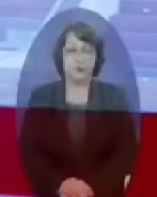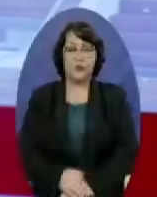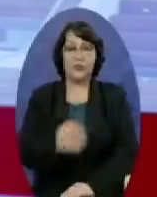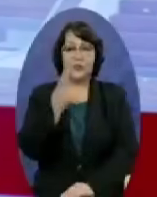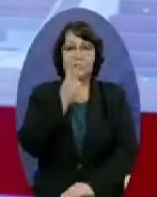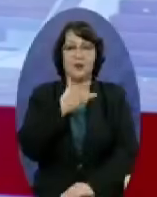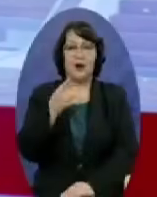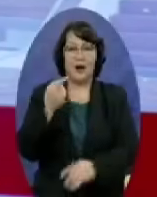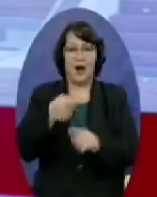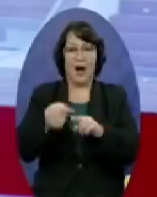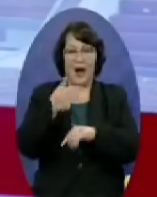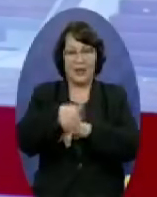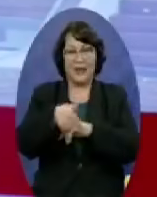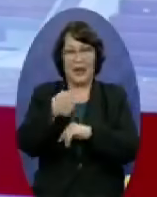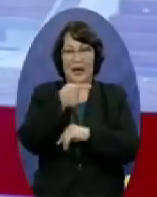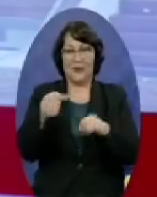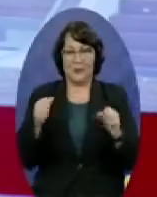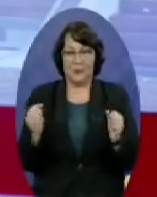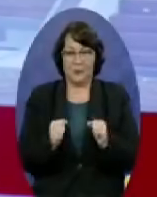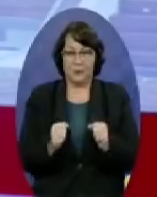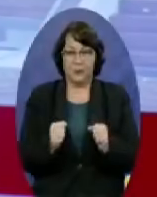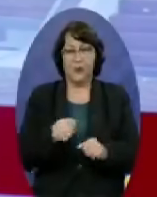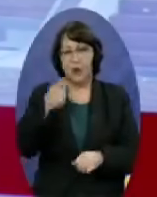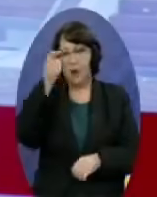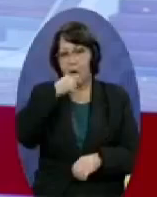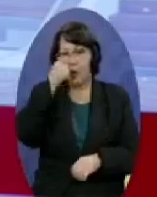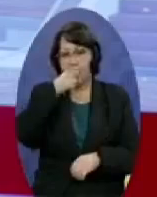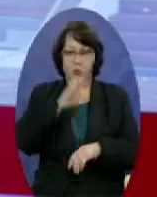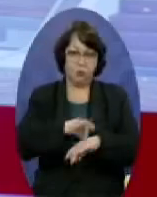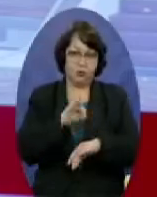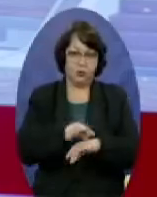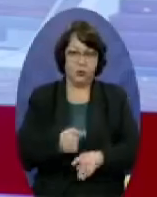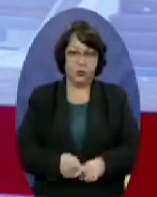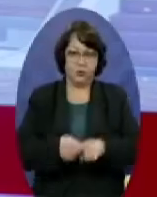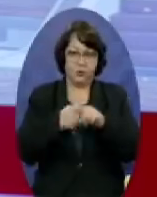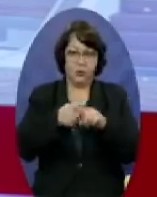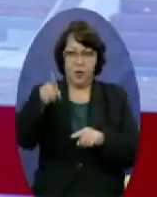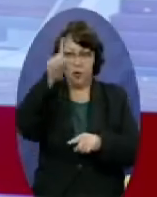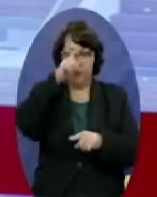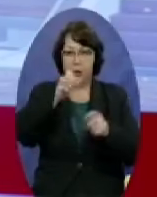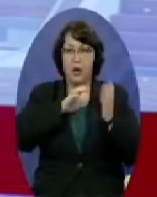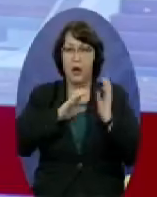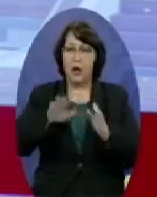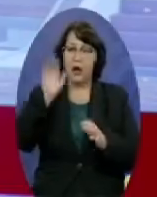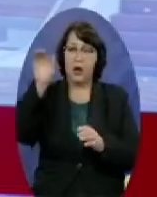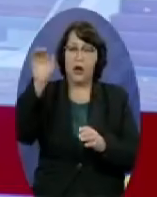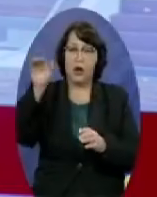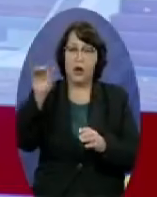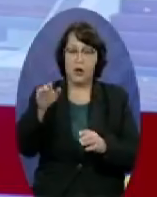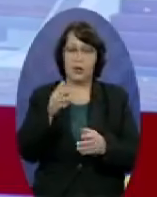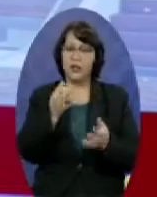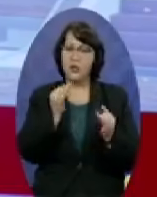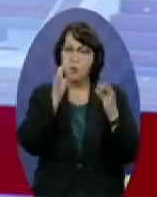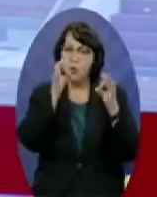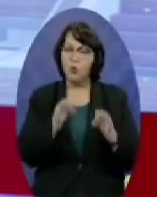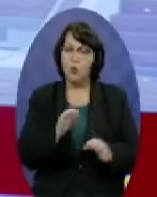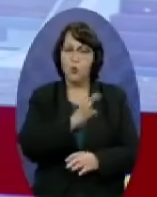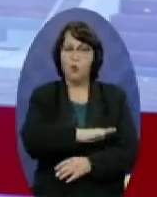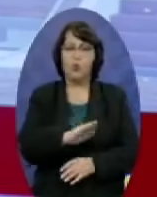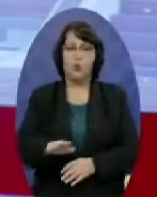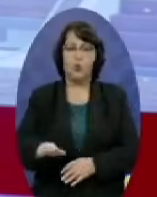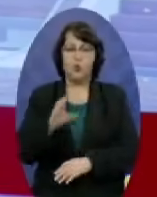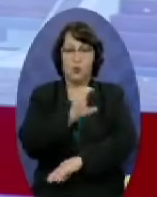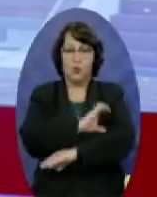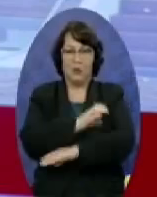цагаагаар хүйтэрж байгаа толботой томоо томоо тус төвчлөл нэмэгдэж байна. За эмнэлэгт хандаж байгаа хүмүүсийн дийлэн хувийг одоо хүүхэд эзэлж байгаа учраас